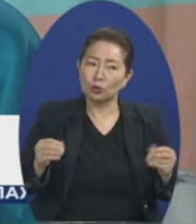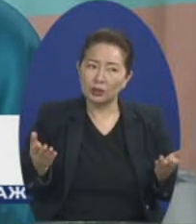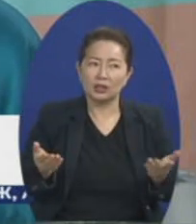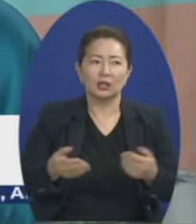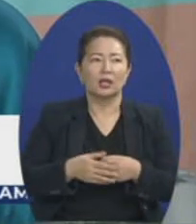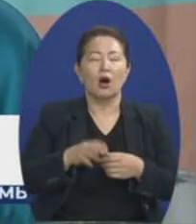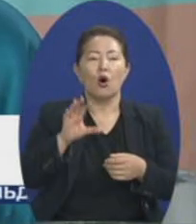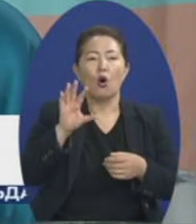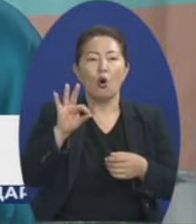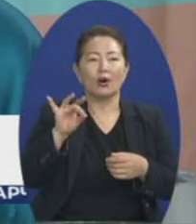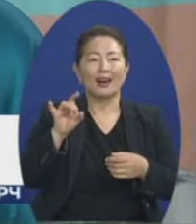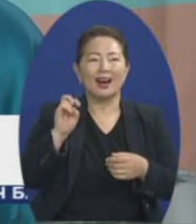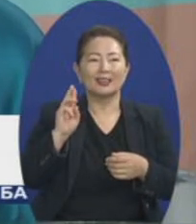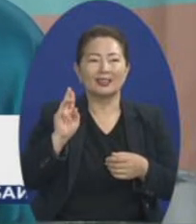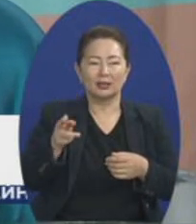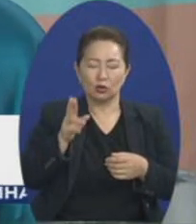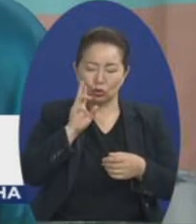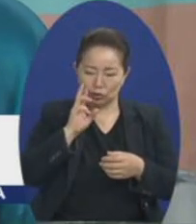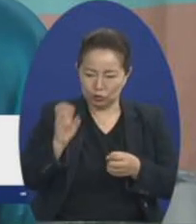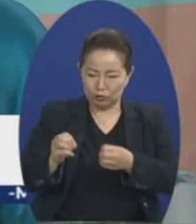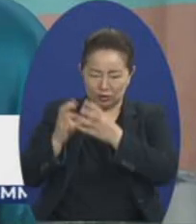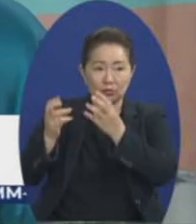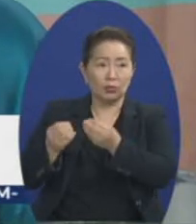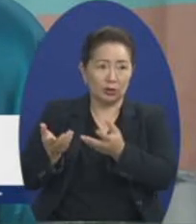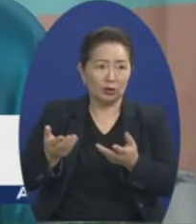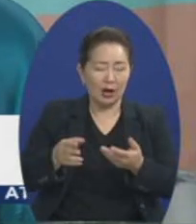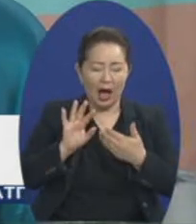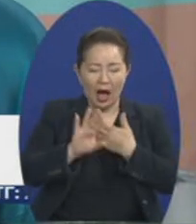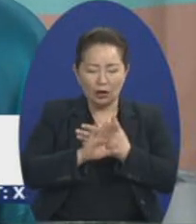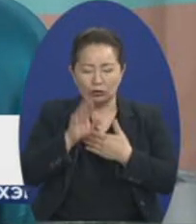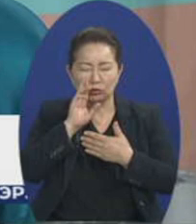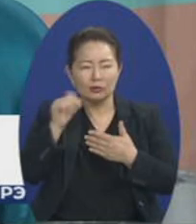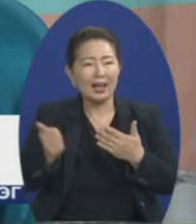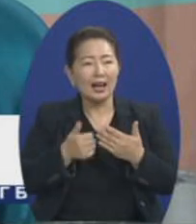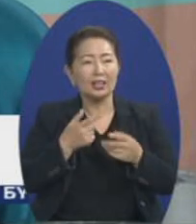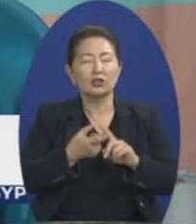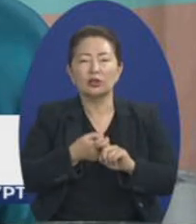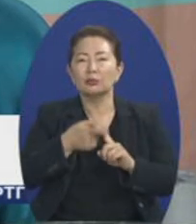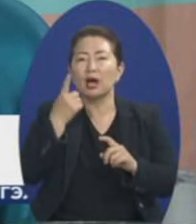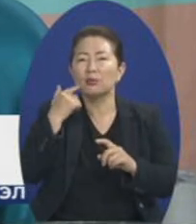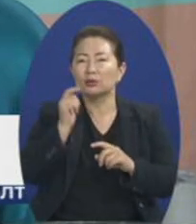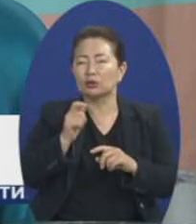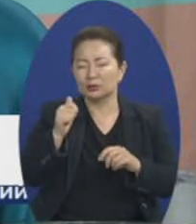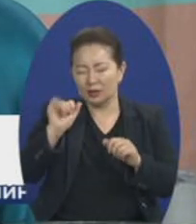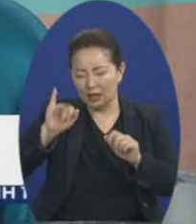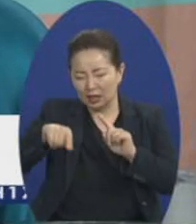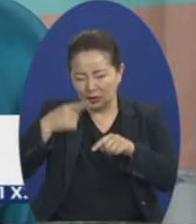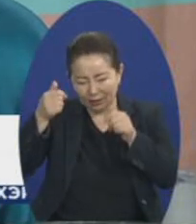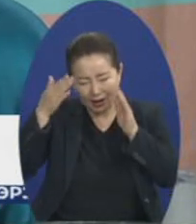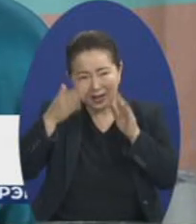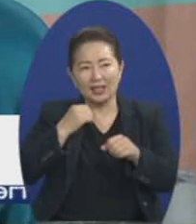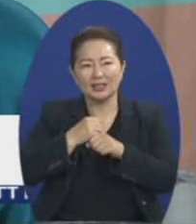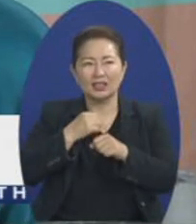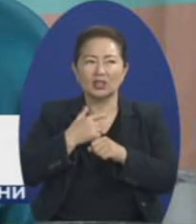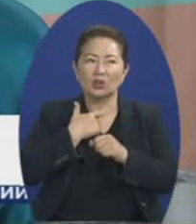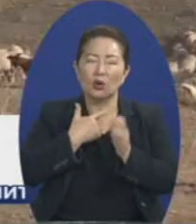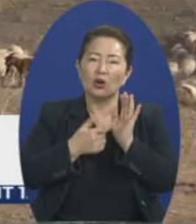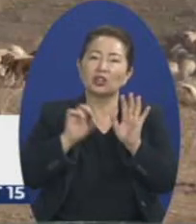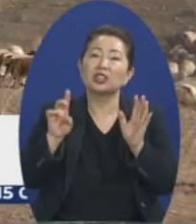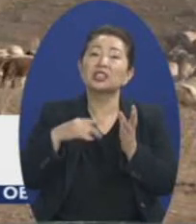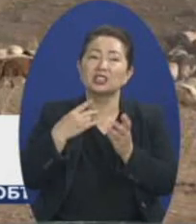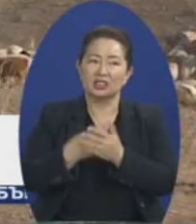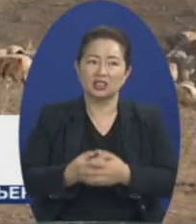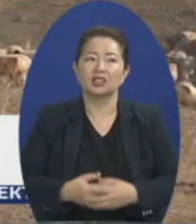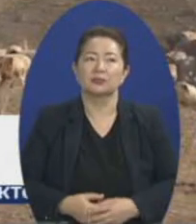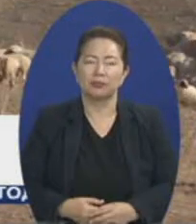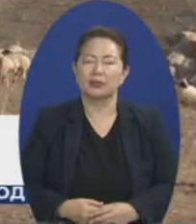тэгээ органик хүнсийг бий болгох аюулгүй хүнсийг одоо хангах тал дээр одоо эмгтээчүүд илүү их анхаарч ажиллана гэдгийг бас тухаар нэгтгэж байна.